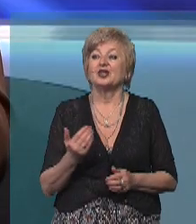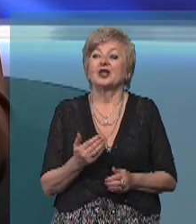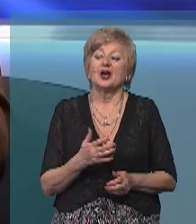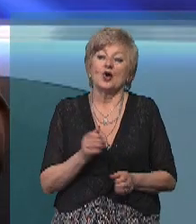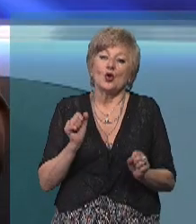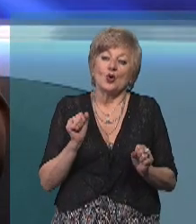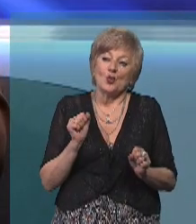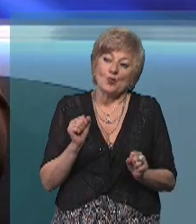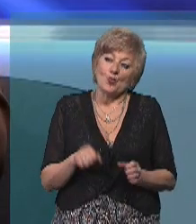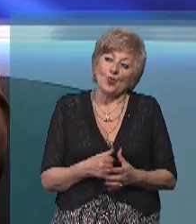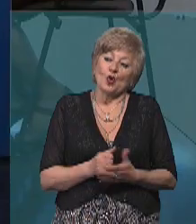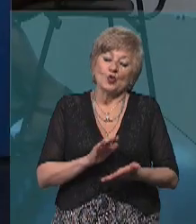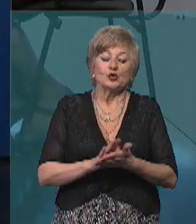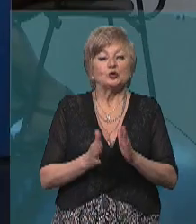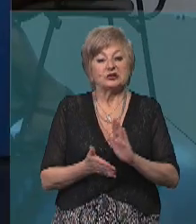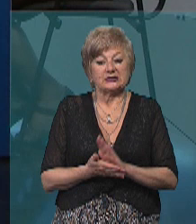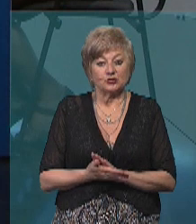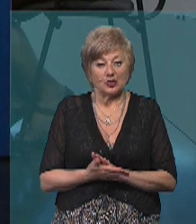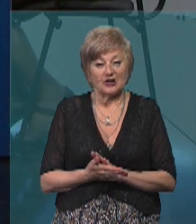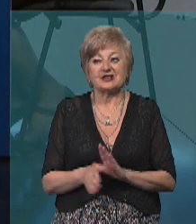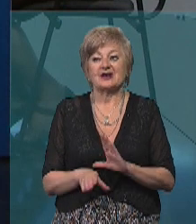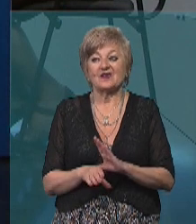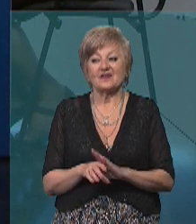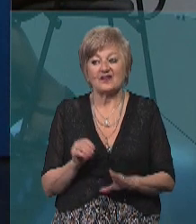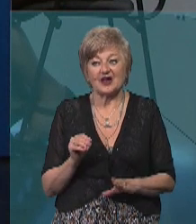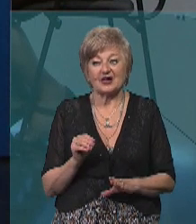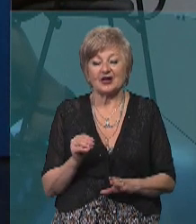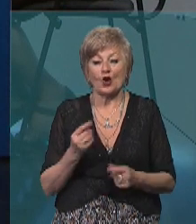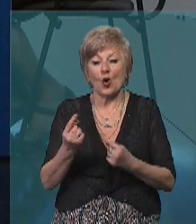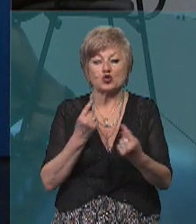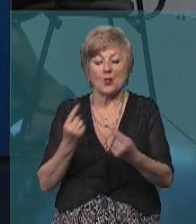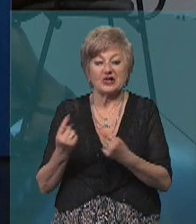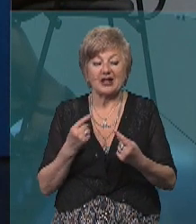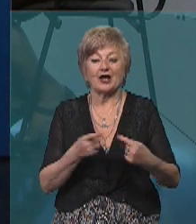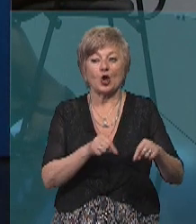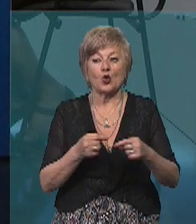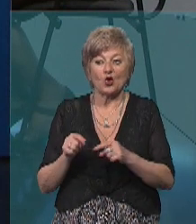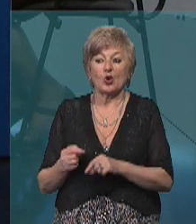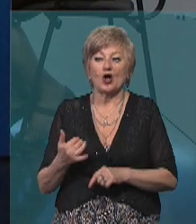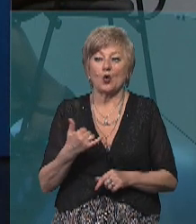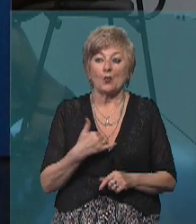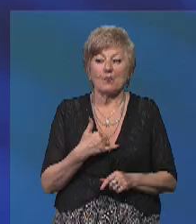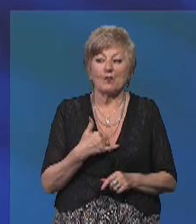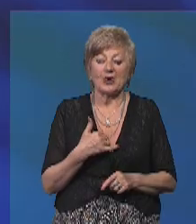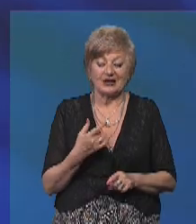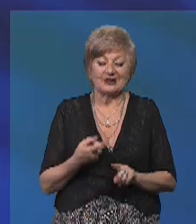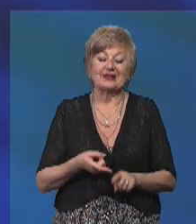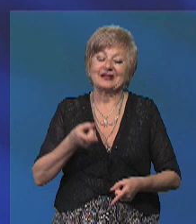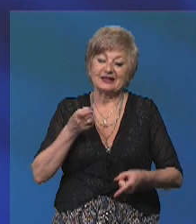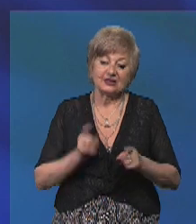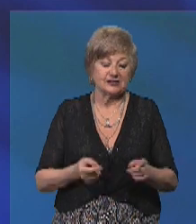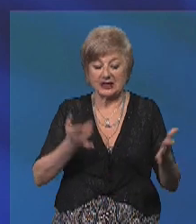власне, ситуація, ну, вибори в мажоритарних, в одномандатних округах, для мене оце дійсно